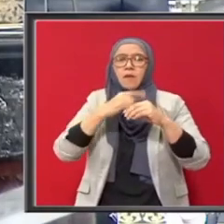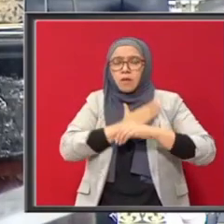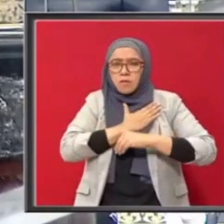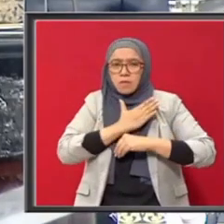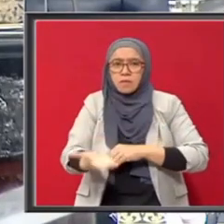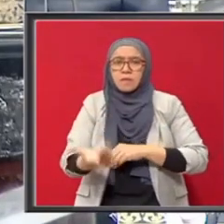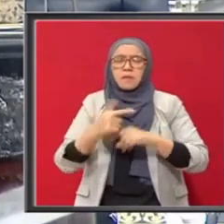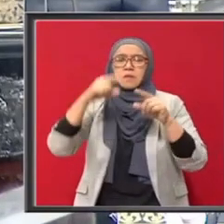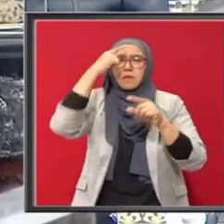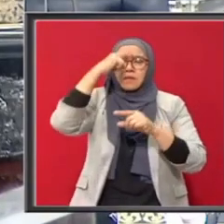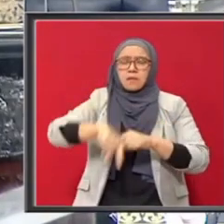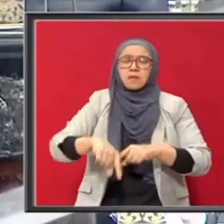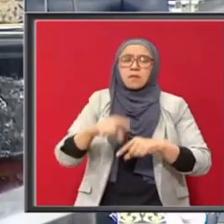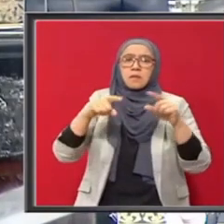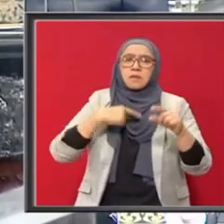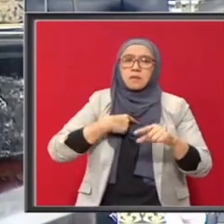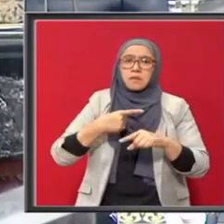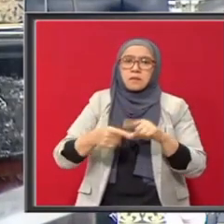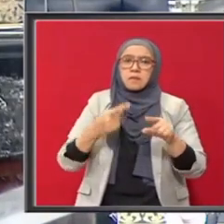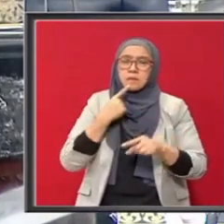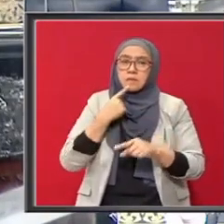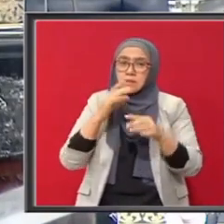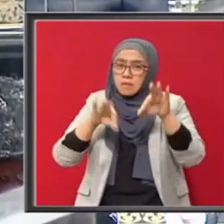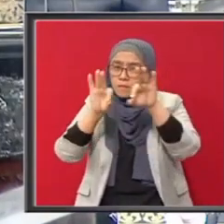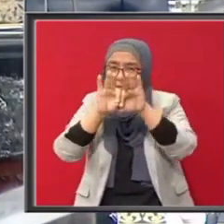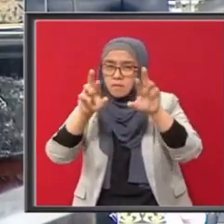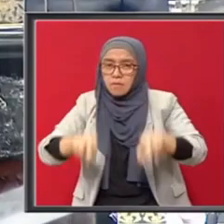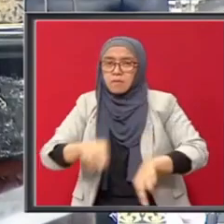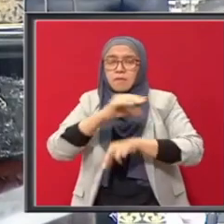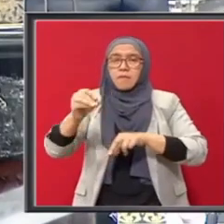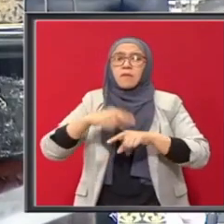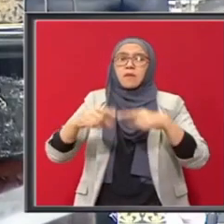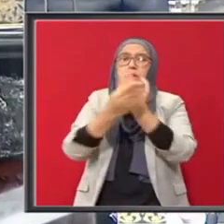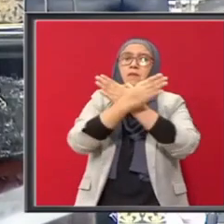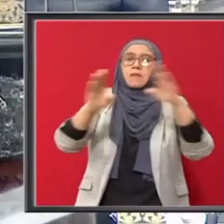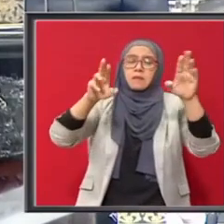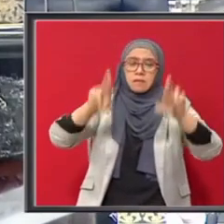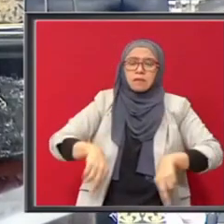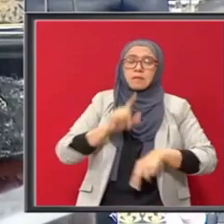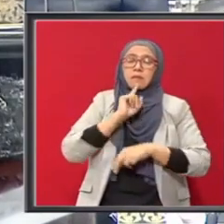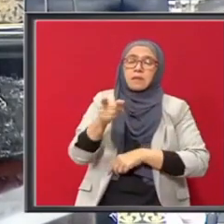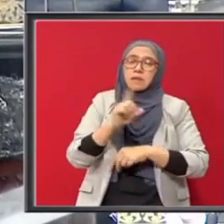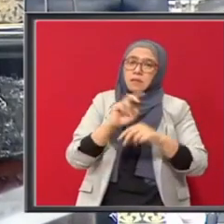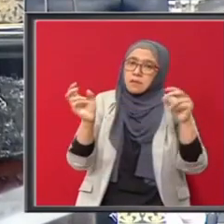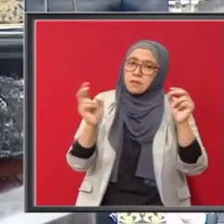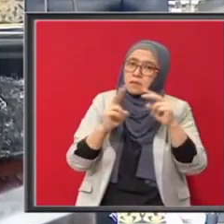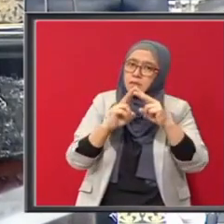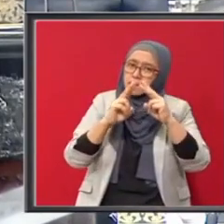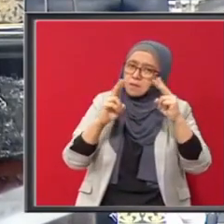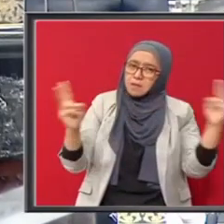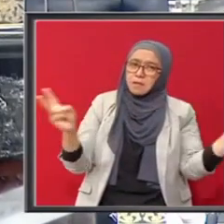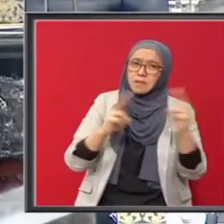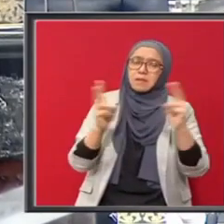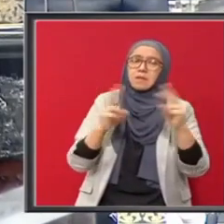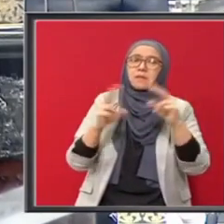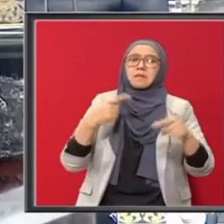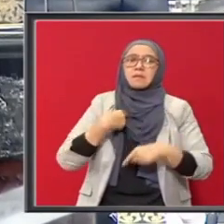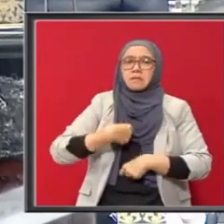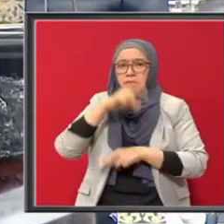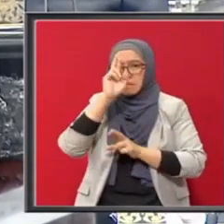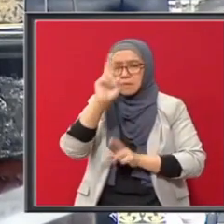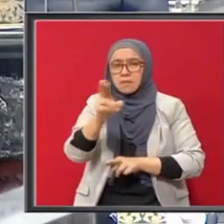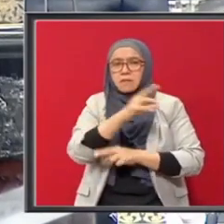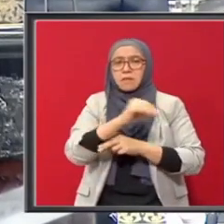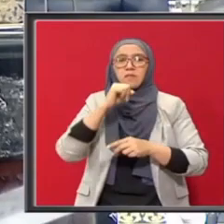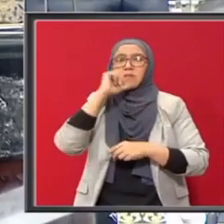dan kebebasan rakyat diseluruh dunia ini amatlah kita kagumi bukan sahaja digeser di Israel dan Palestina tetapi